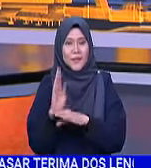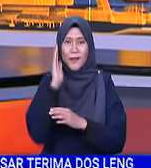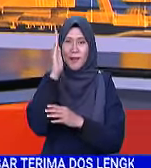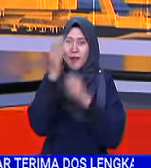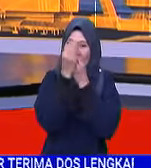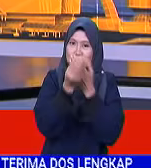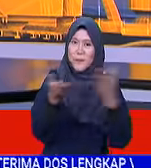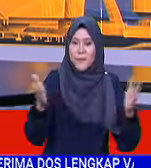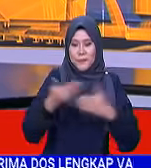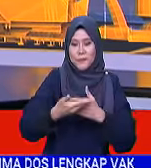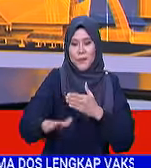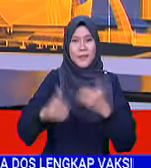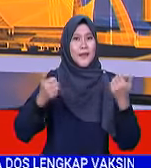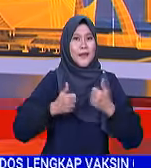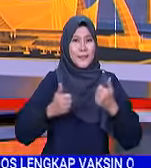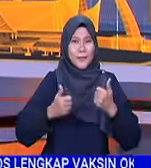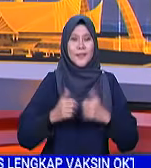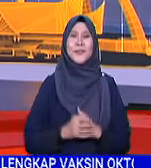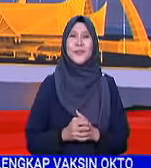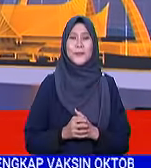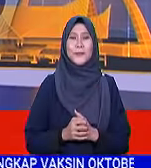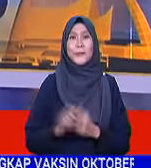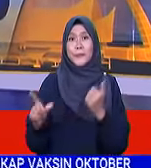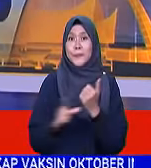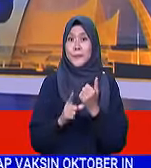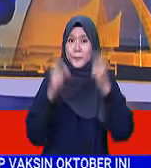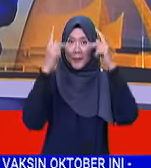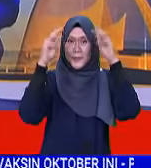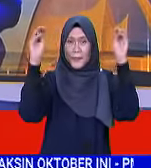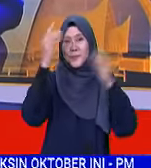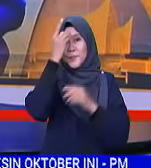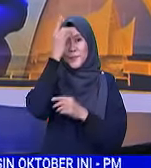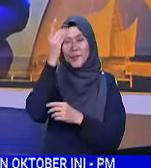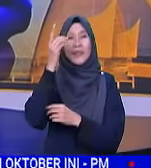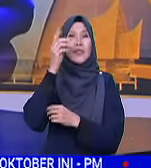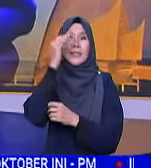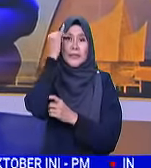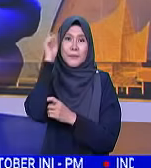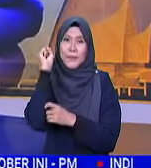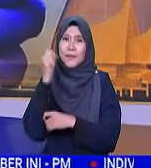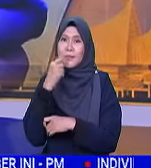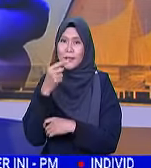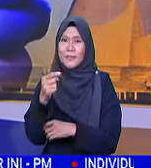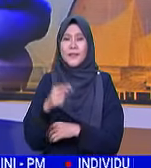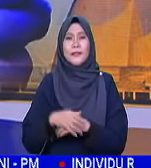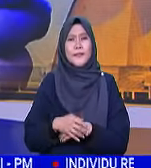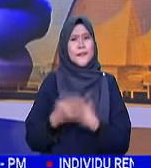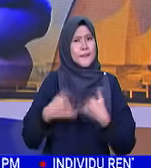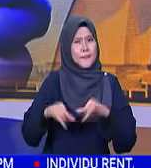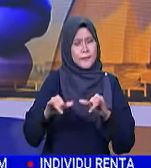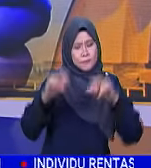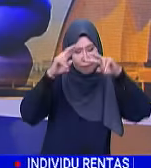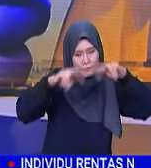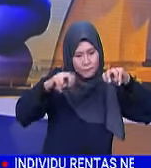bakal diumum selepas Hari Raya Aidiladha. Jelas Timbalan Perdana Menteri Dato' Sri Ismail Sabri Yaakob, perkara itu masih dalam